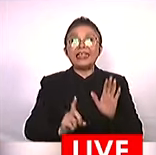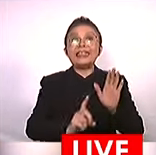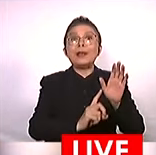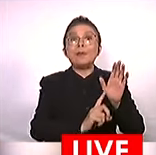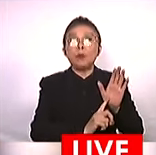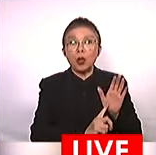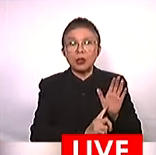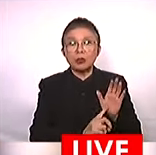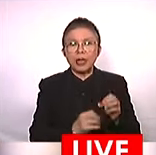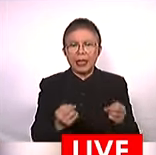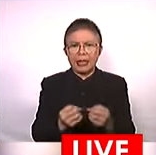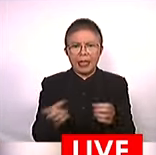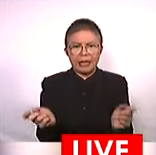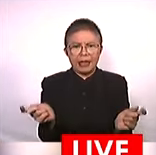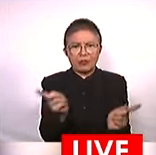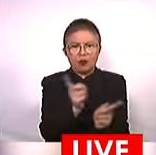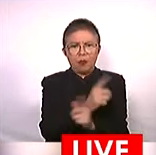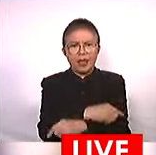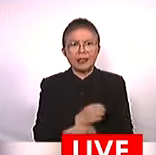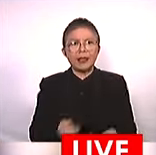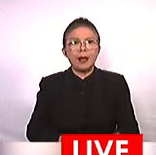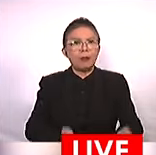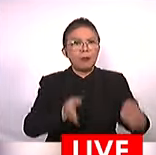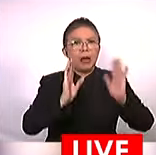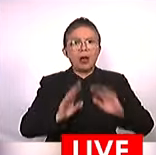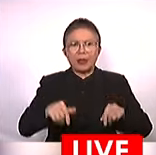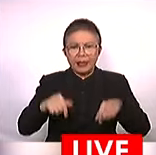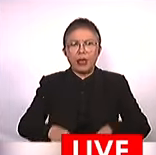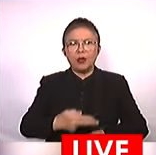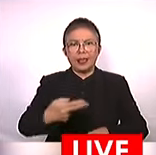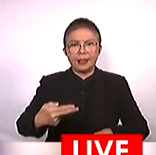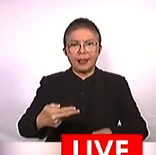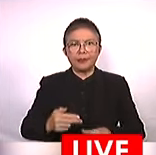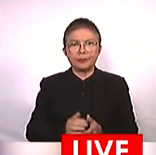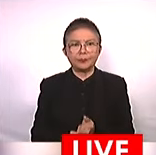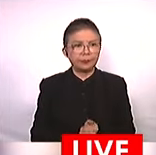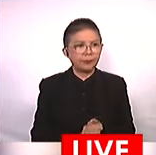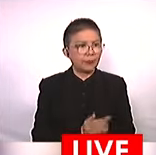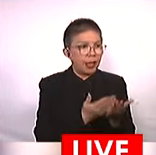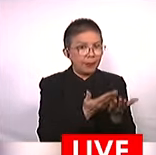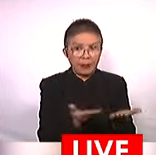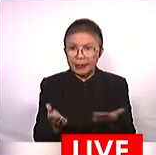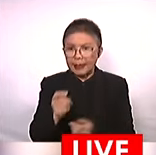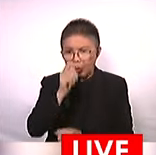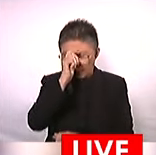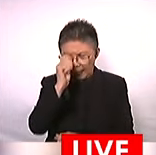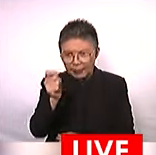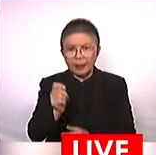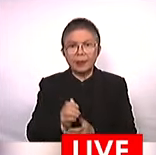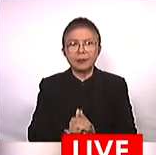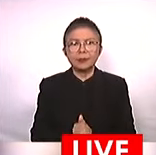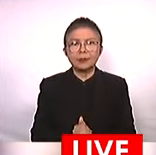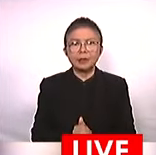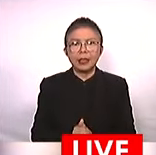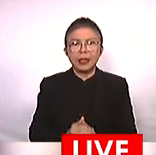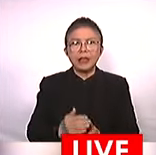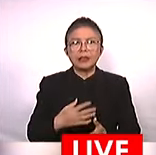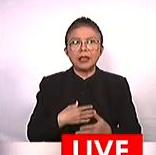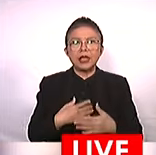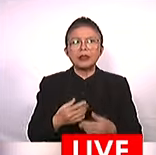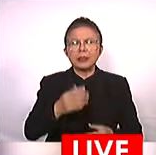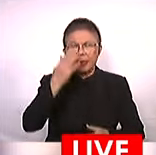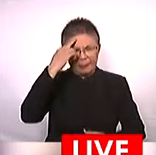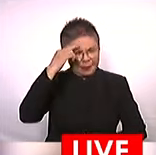simbol transformasi pembangunan Indonesia Bapak dan Ibu yang yang saya hormati saya